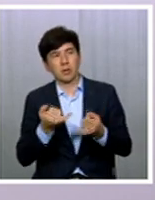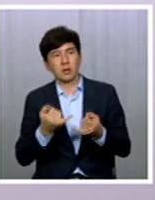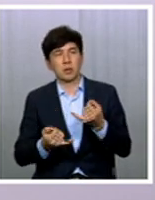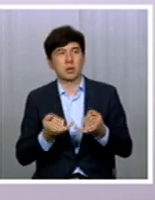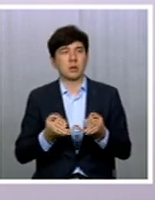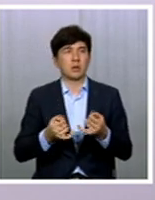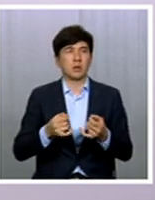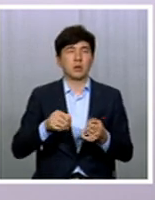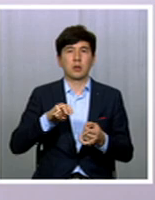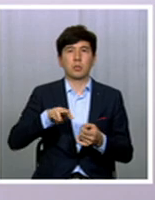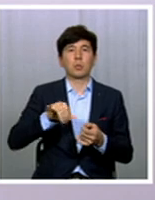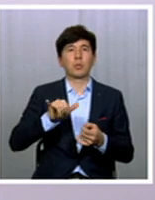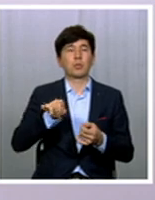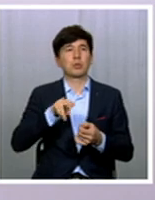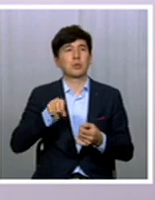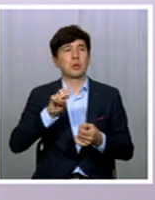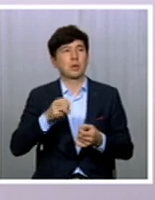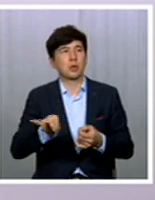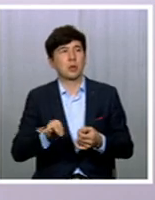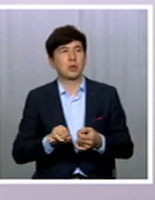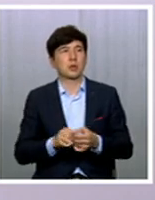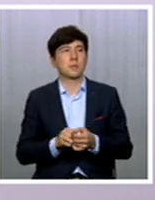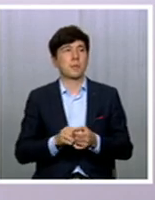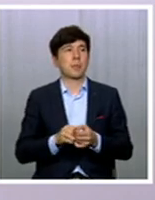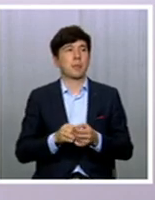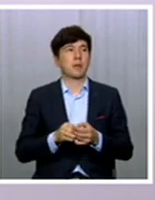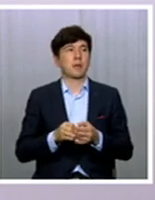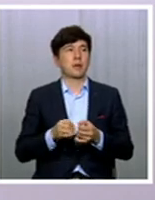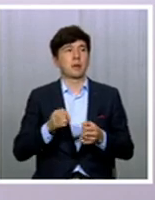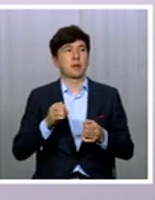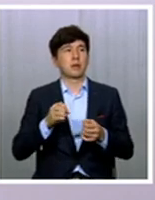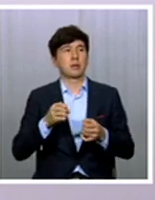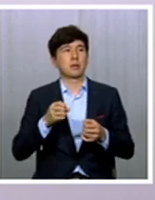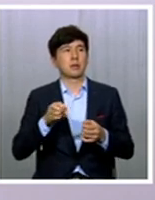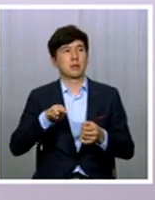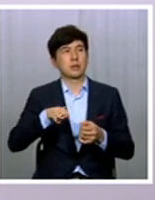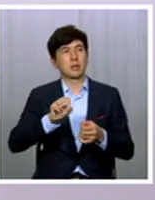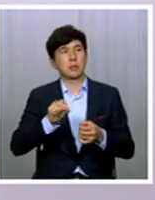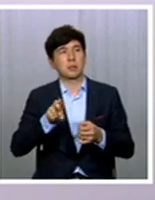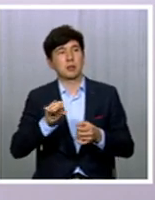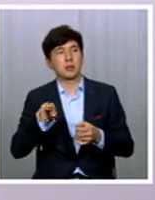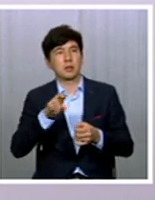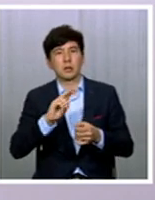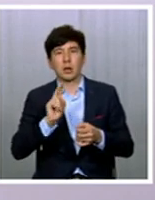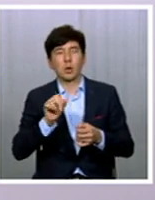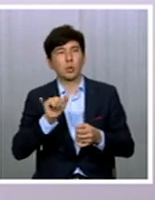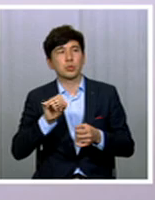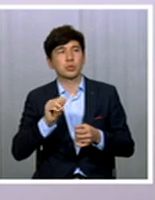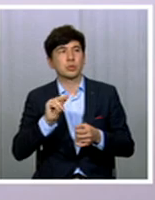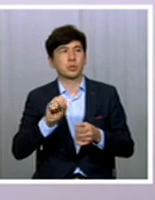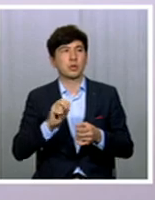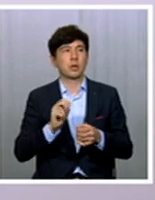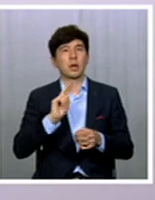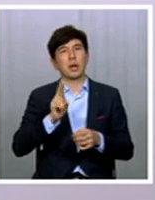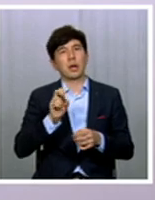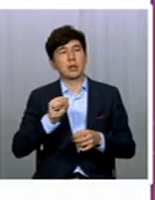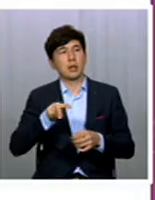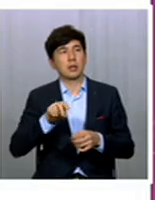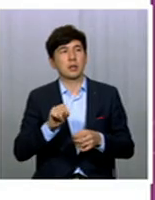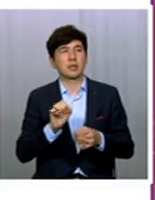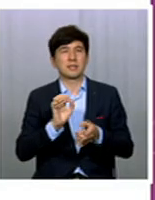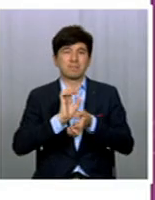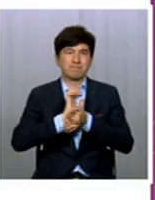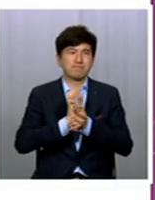өнімдері, араланған материалдар, табиғи каучук, қалайы, мыс,